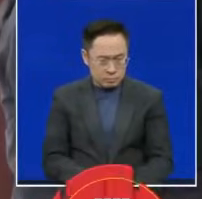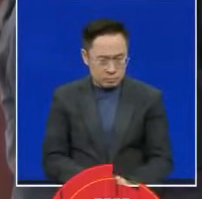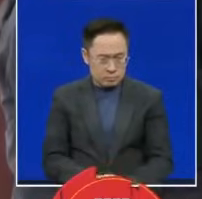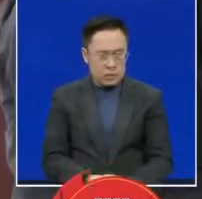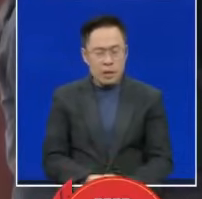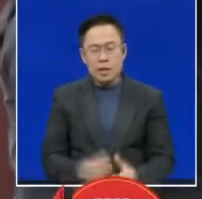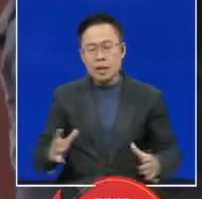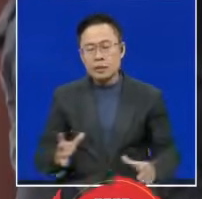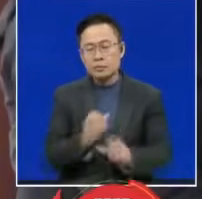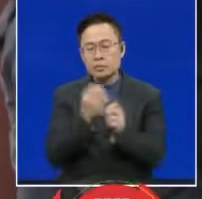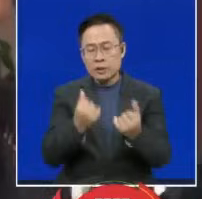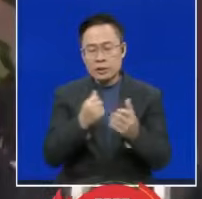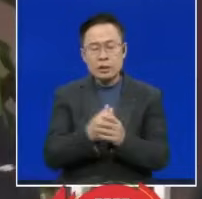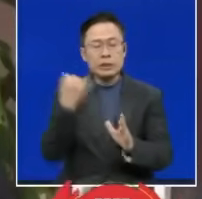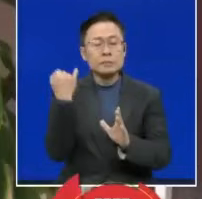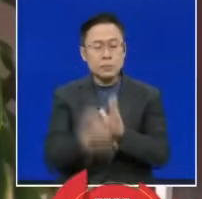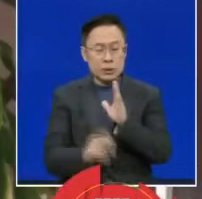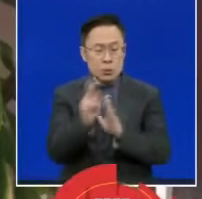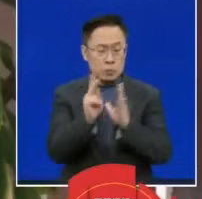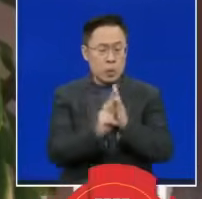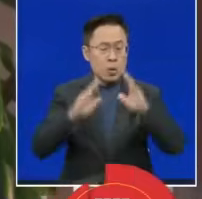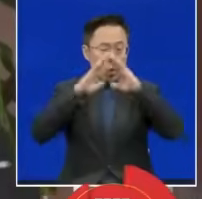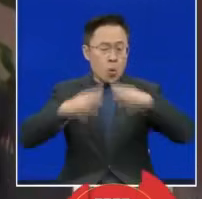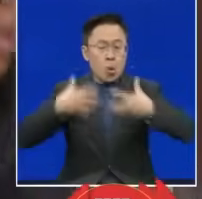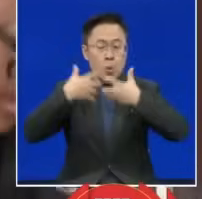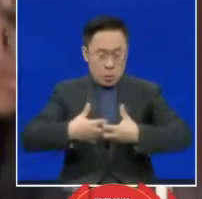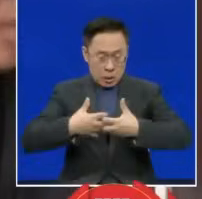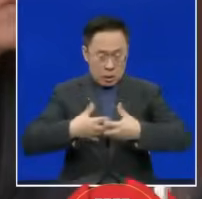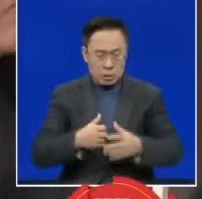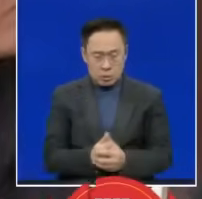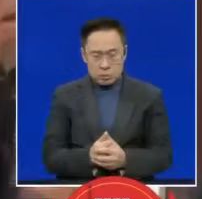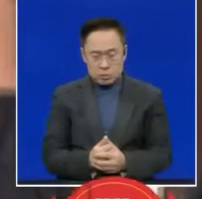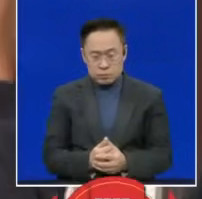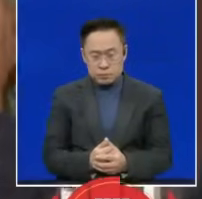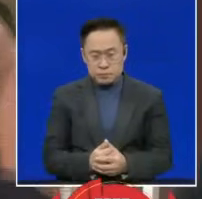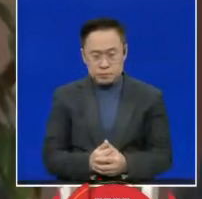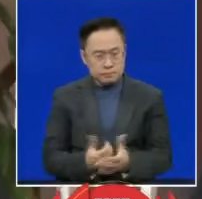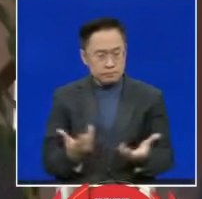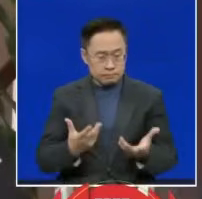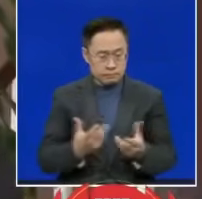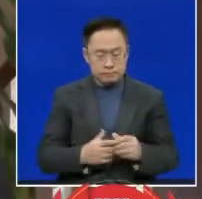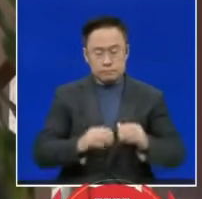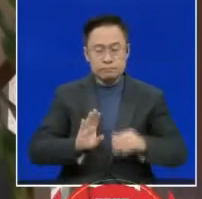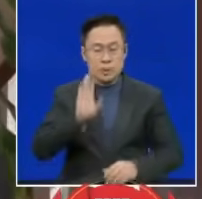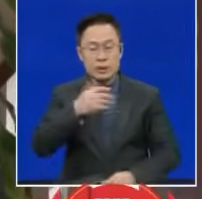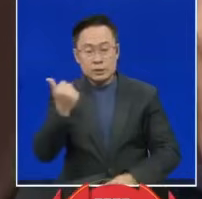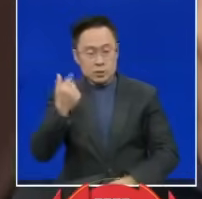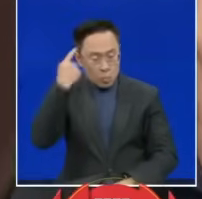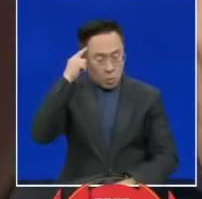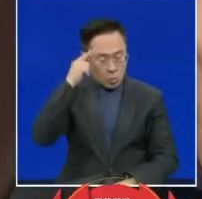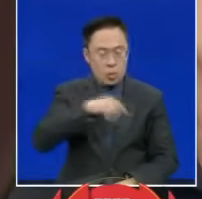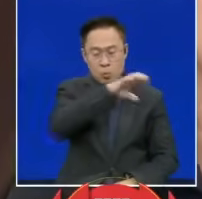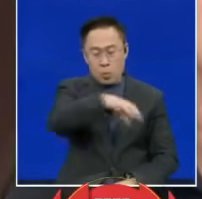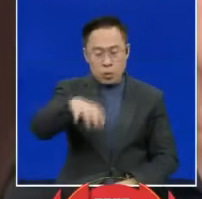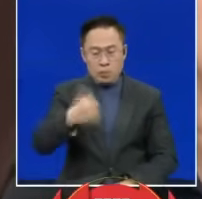เพราะฉะนั้นคือตอนนี้ได้แค่ผิดพรบโรงงานไอ้ส่วนที่จากที่นี่แล้วไปที่อื่นยังไงอันนี้ยังไม่ทราบนะครับออ่ะส่วนการ